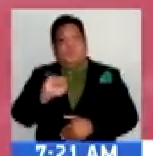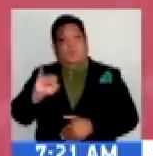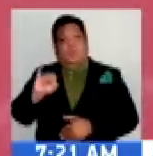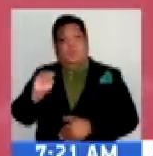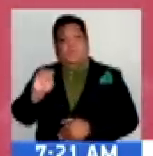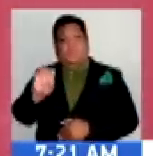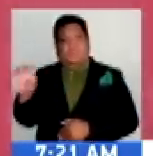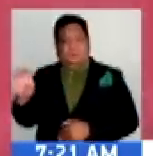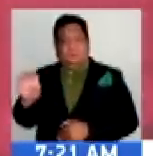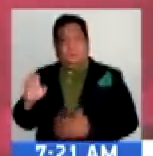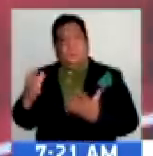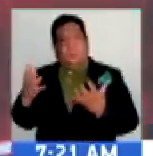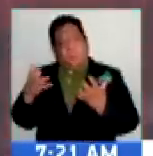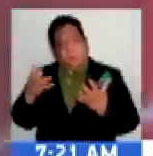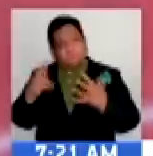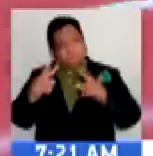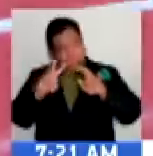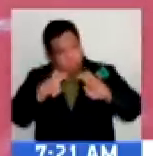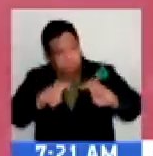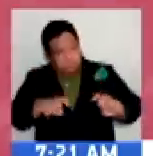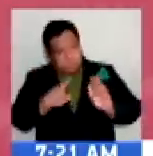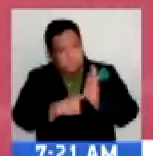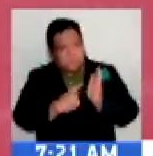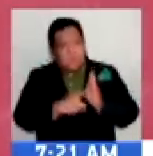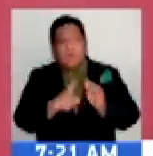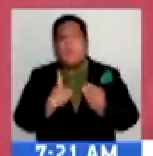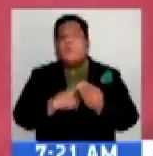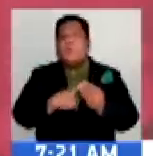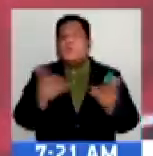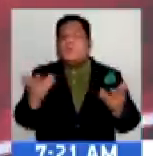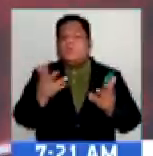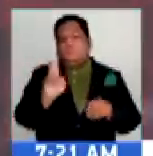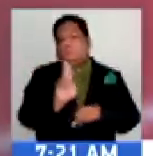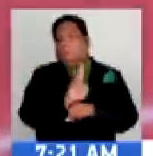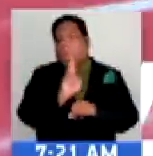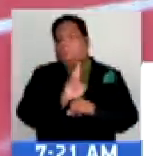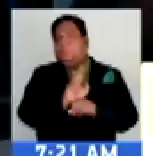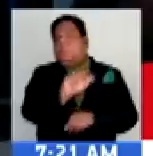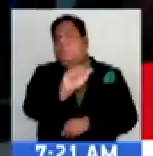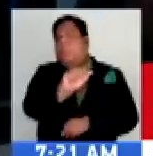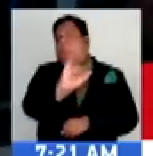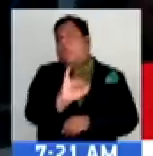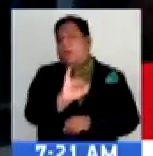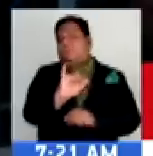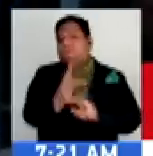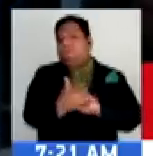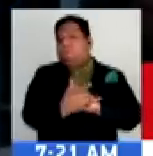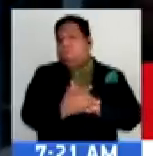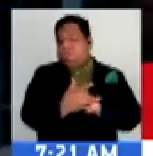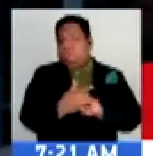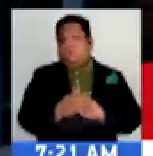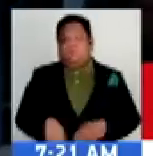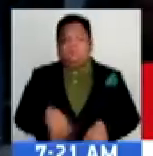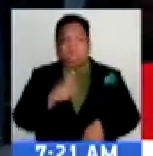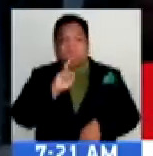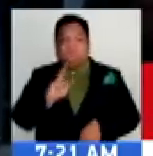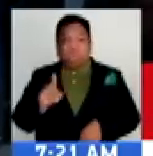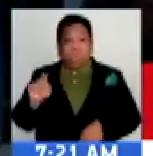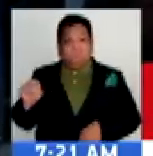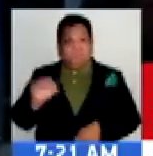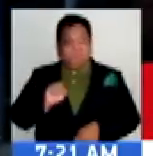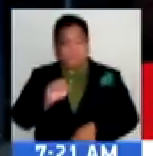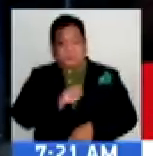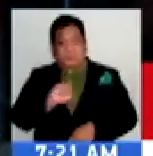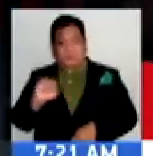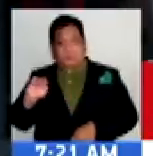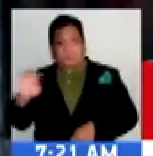Intelligence o AI. Babala ni Senadora Marcos na chairperson ng Committee on Social Justice, Welfare and Rural Development, mabilis ang